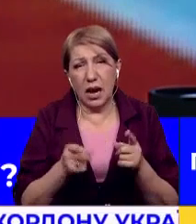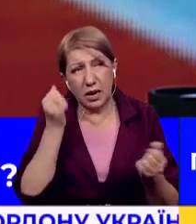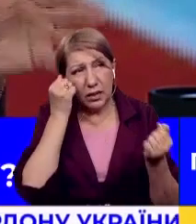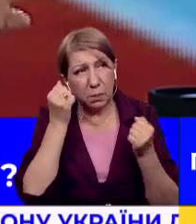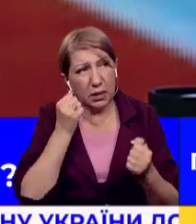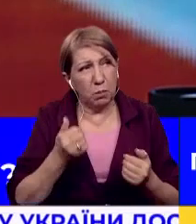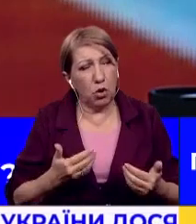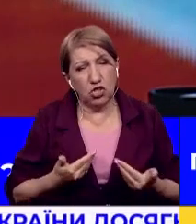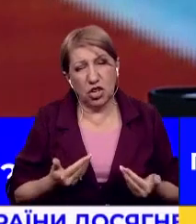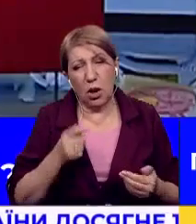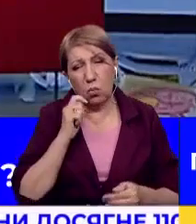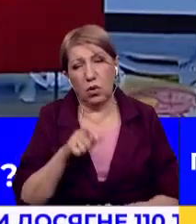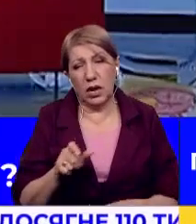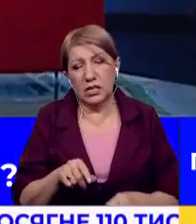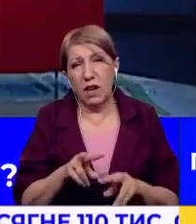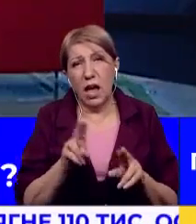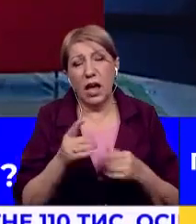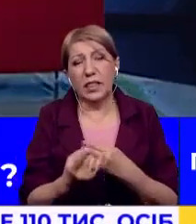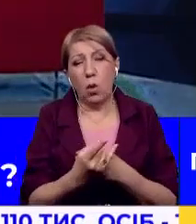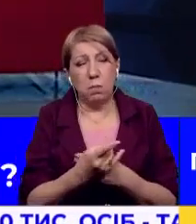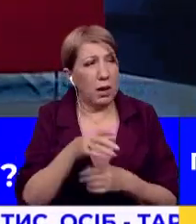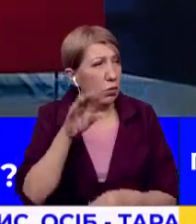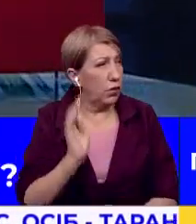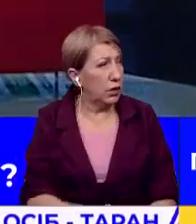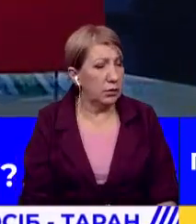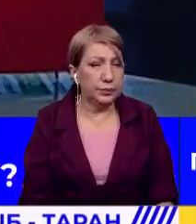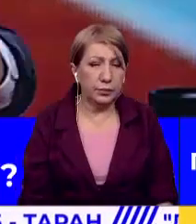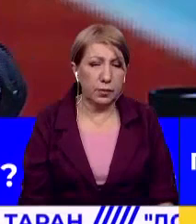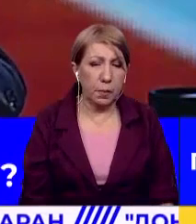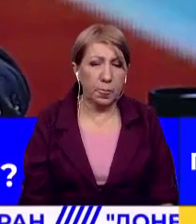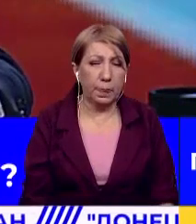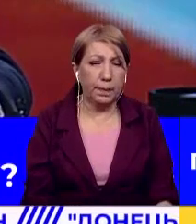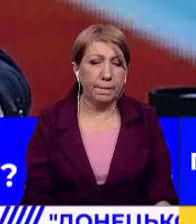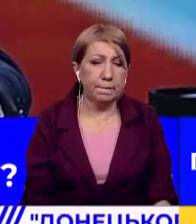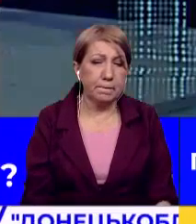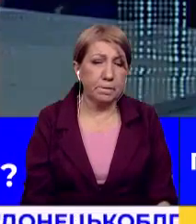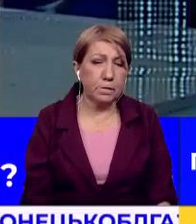дбали про життя і здоров'я українців, а не обманювали їх, як вони це постійно роблять.